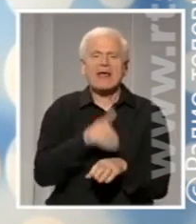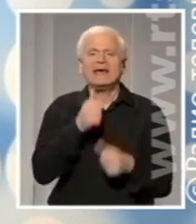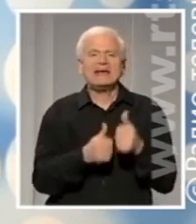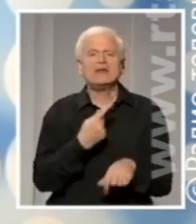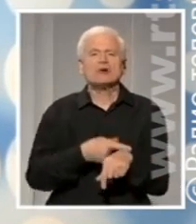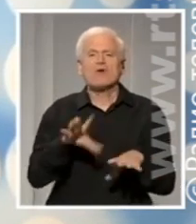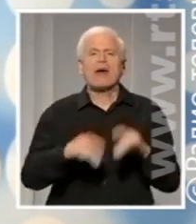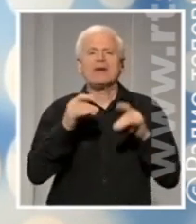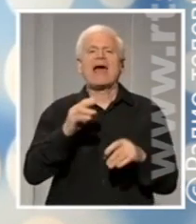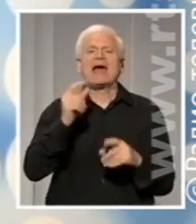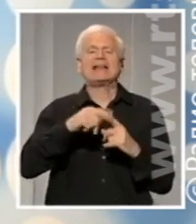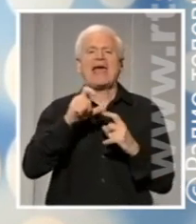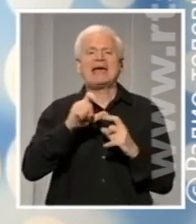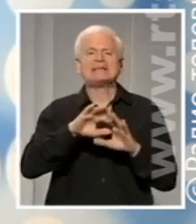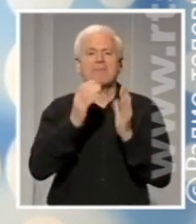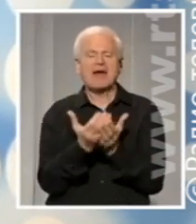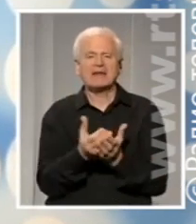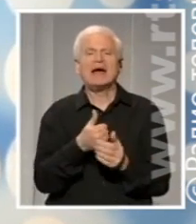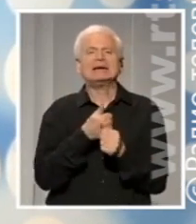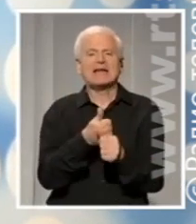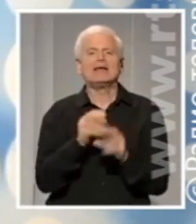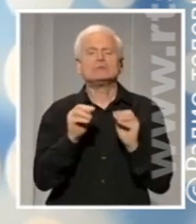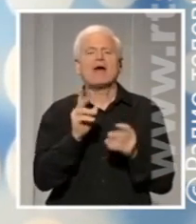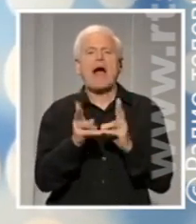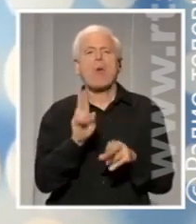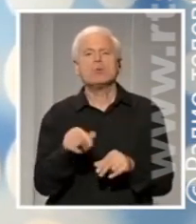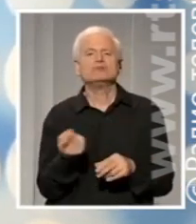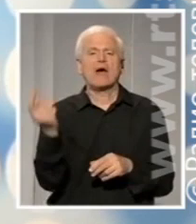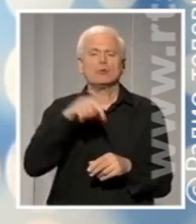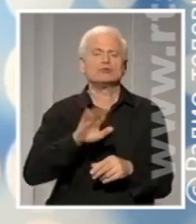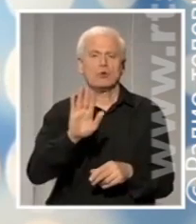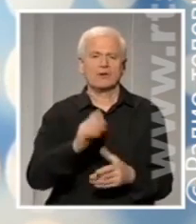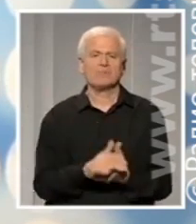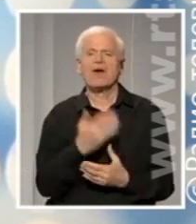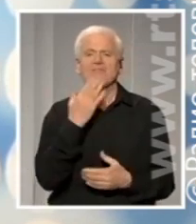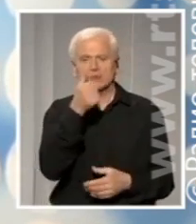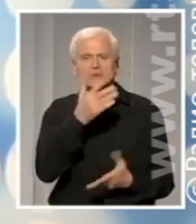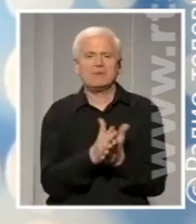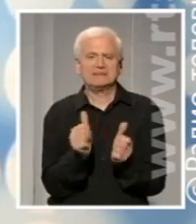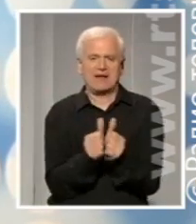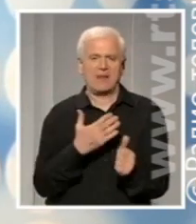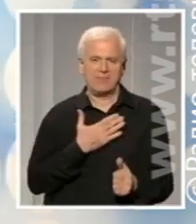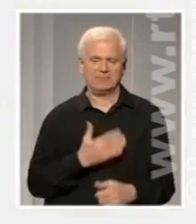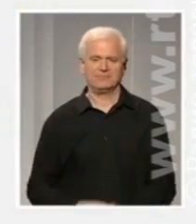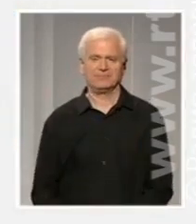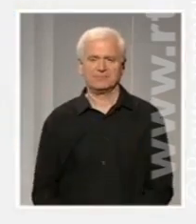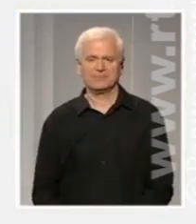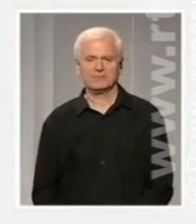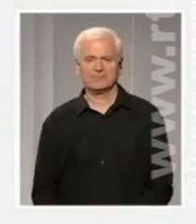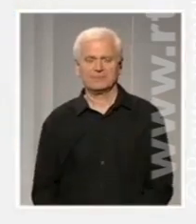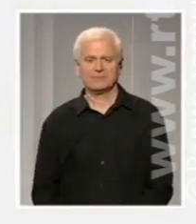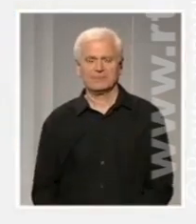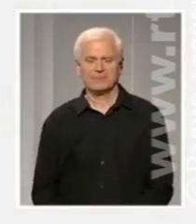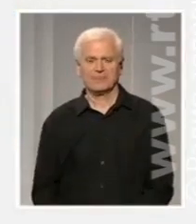časove pronađe na RTS Planeti. Sledi uputstvo kako možete da dođete do njih. Hvala što ste bili uz nas.